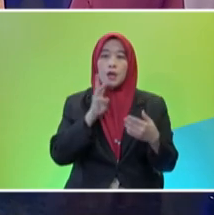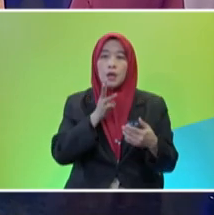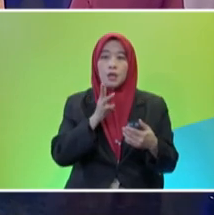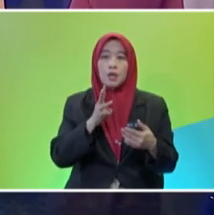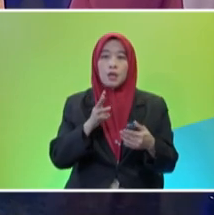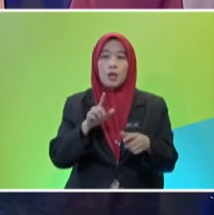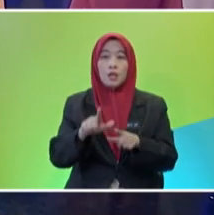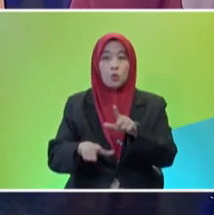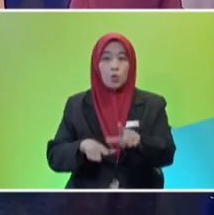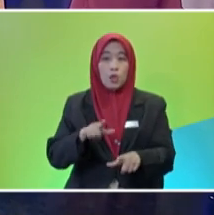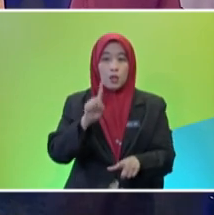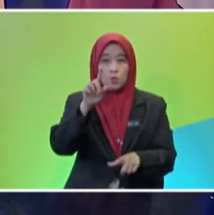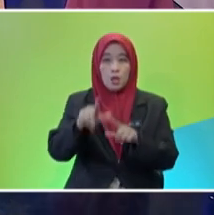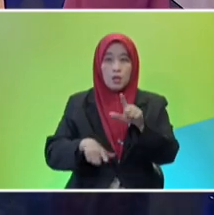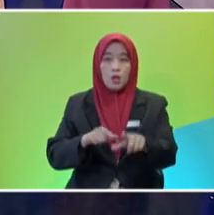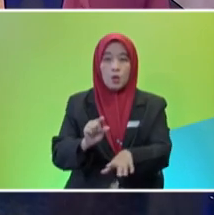menggunakan kulit.